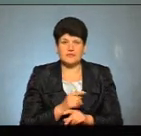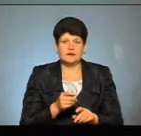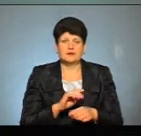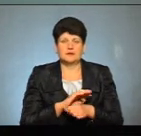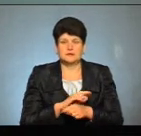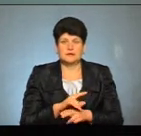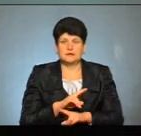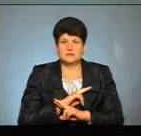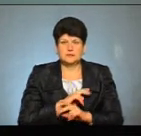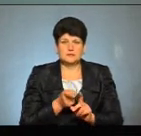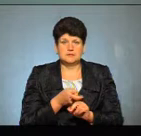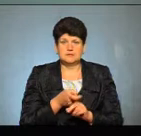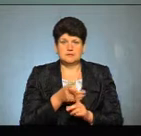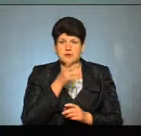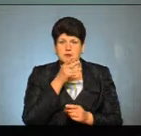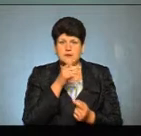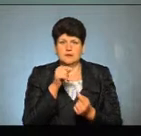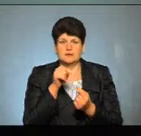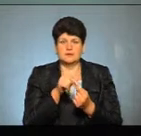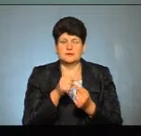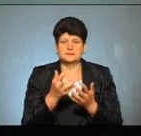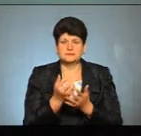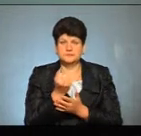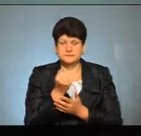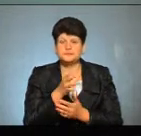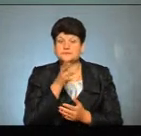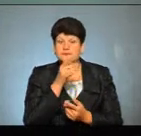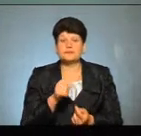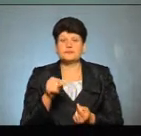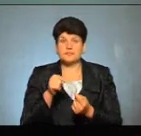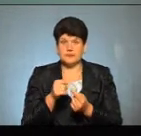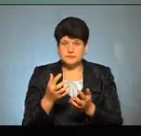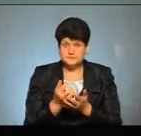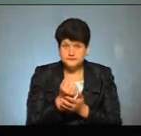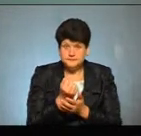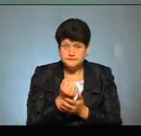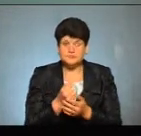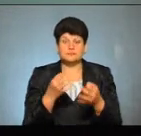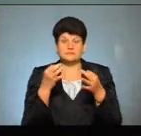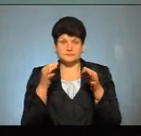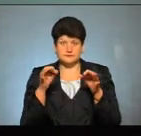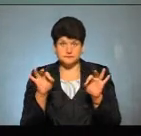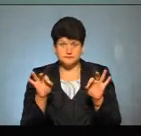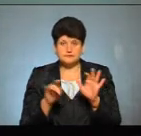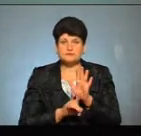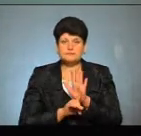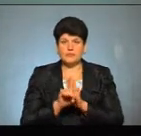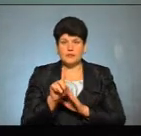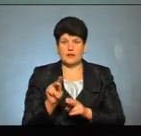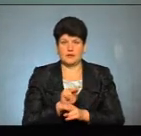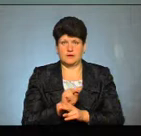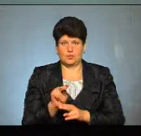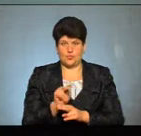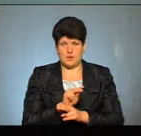залежить від своєчасного виявлення. Своєчасне виявлення дозволяє розпочати